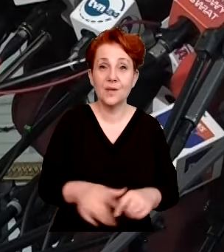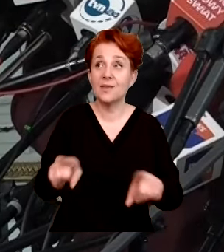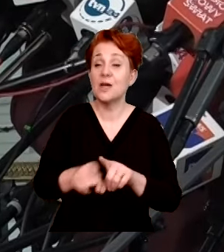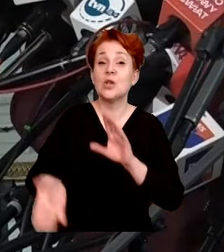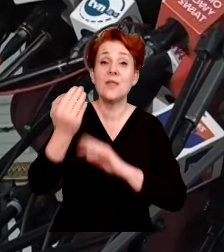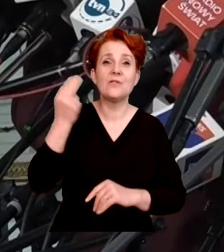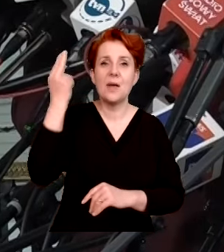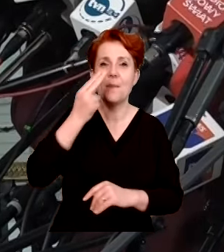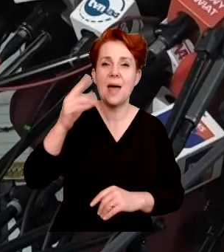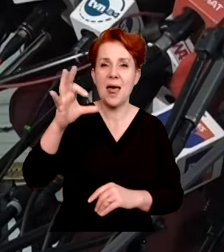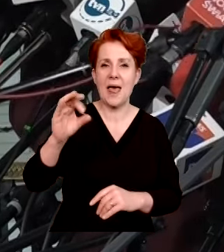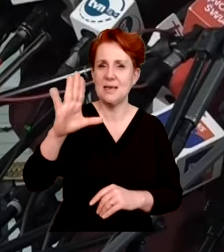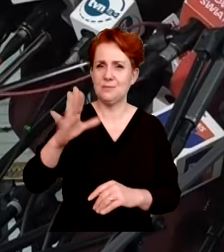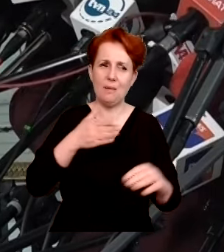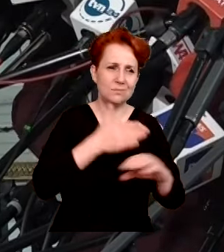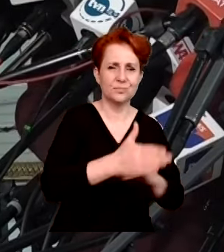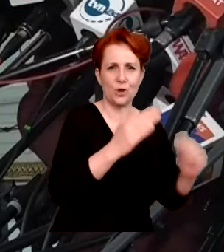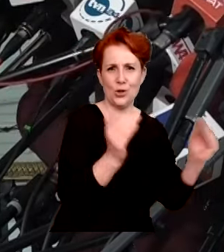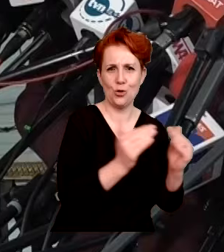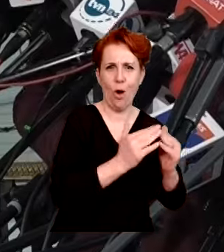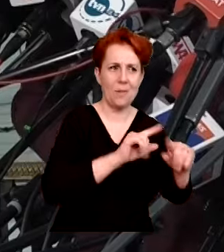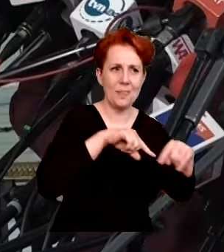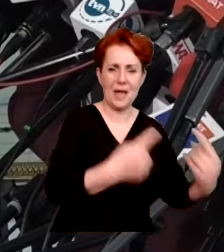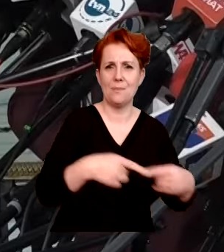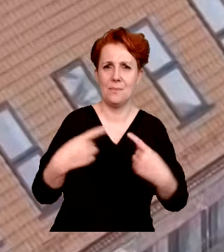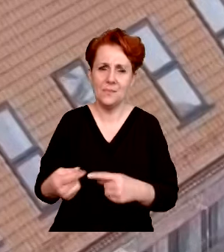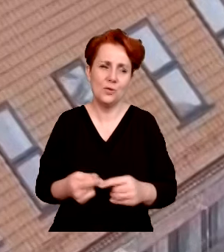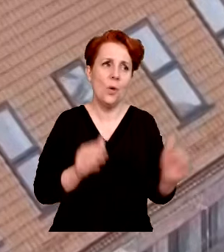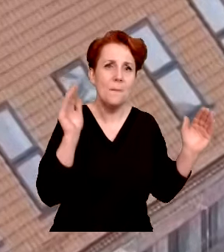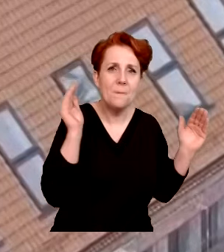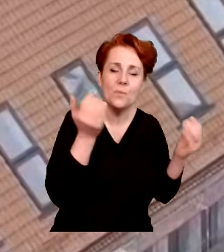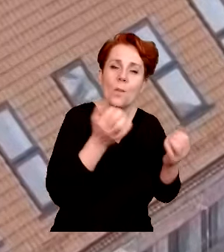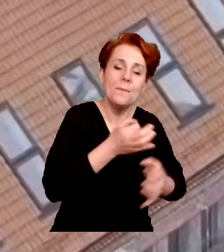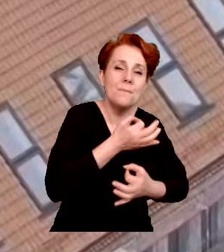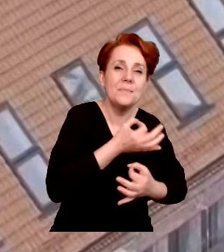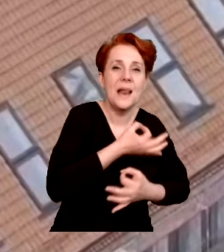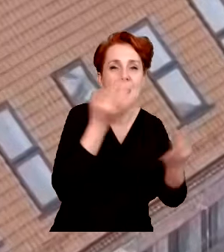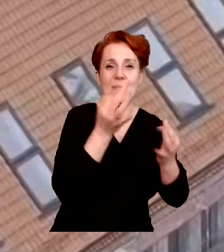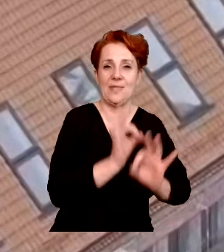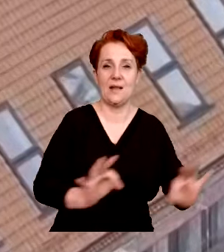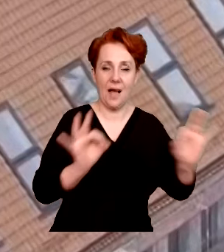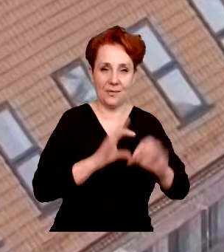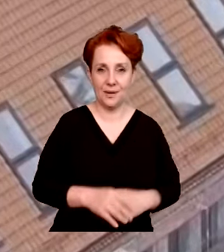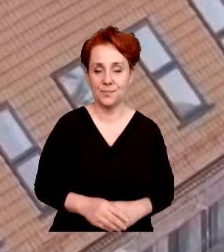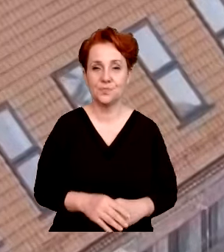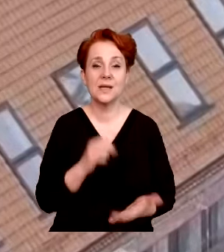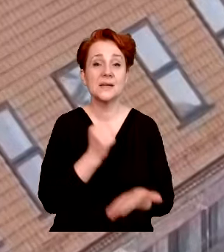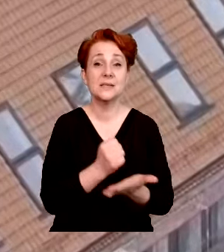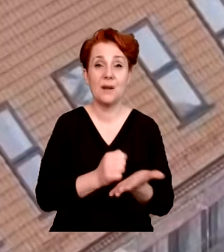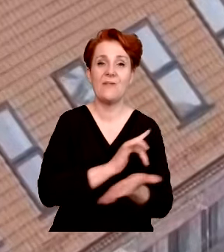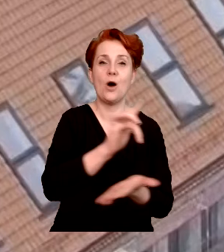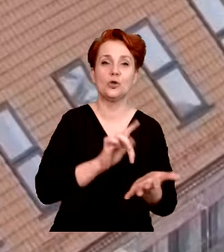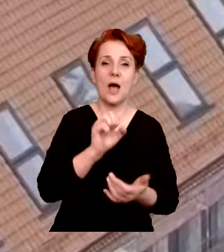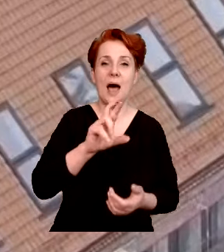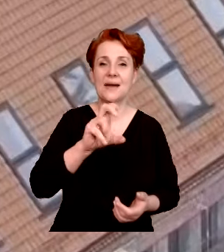była bardziej uprzejma i więcej procedur pilnowała niż bodnarowcy. O sprawie ośrodka Archipelag